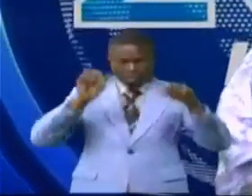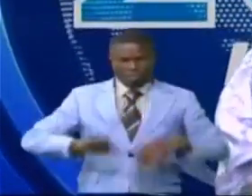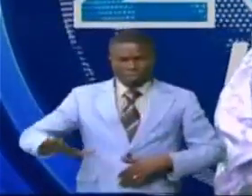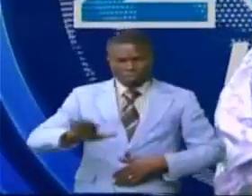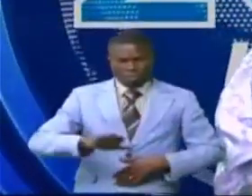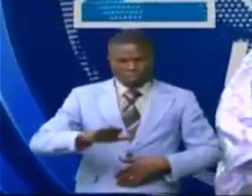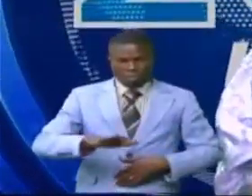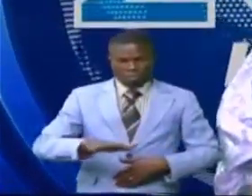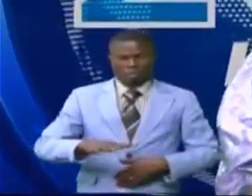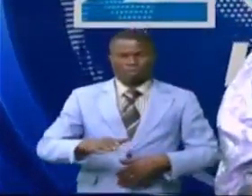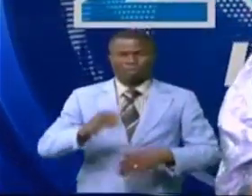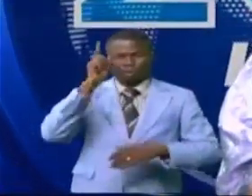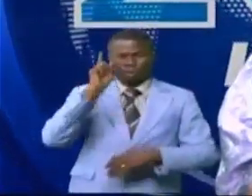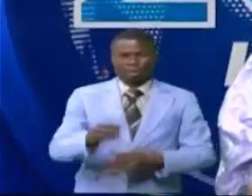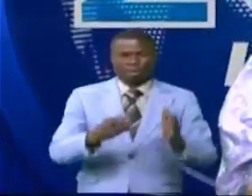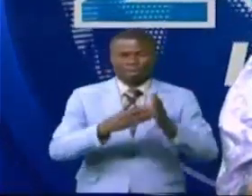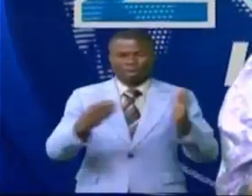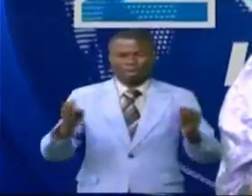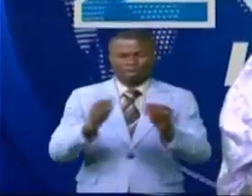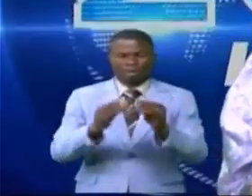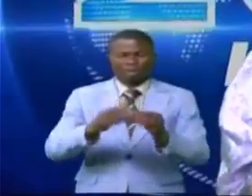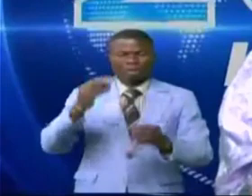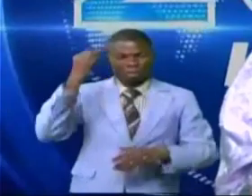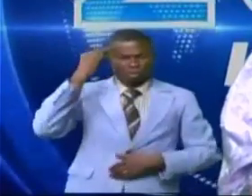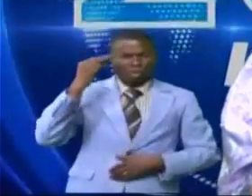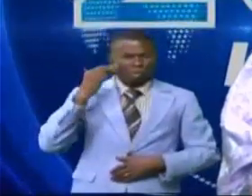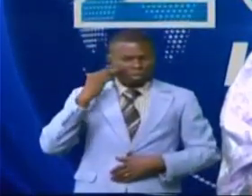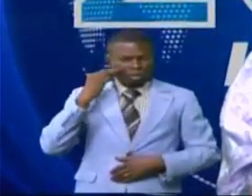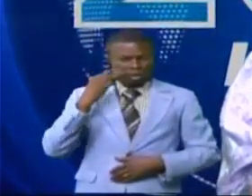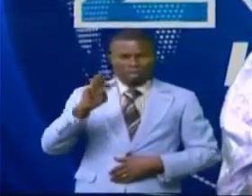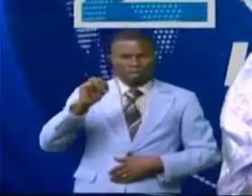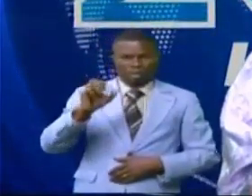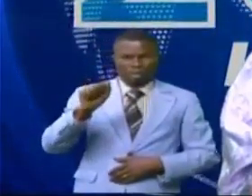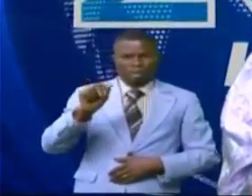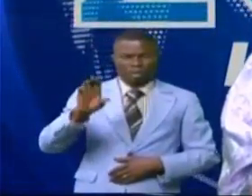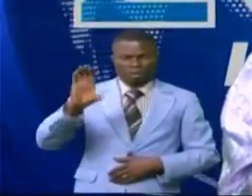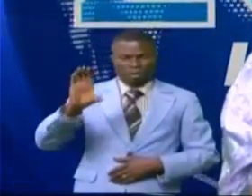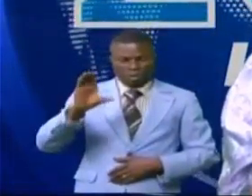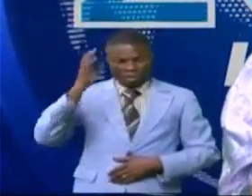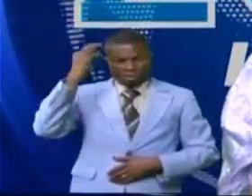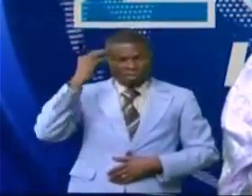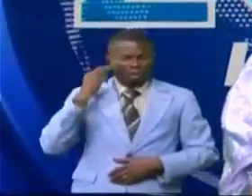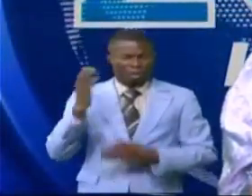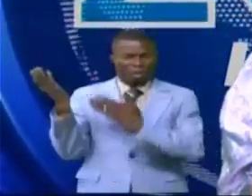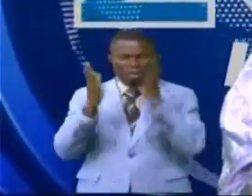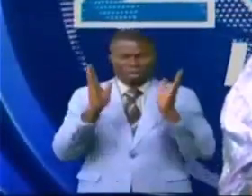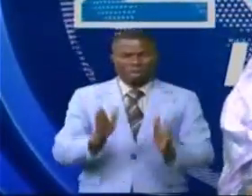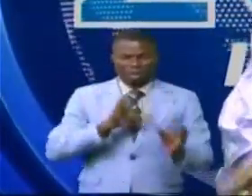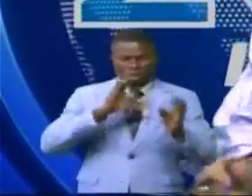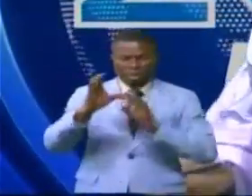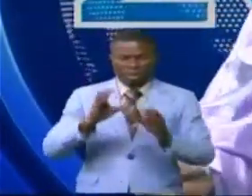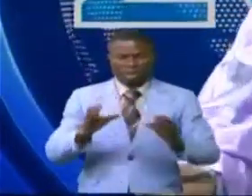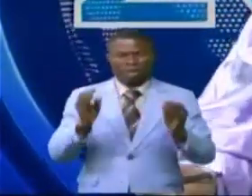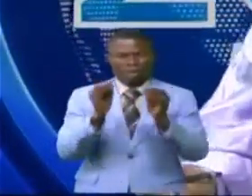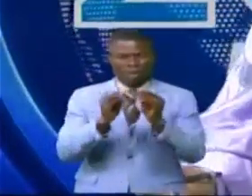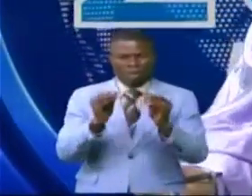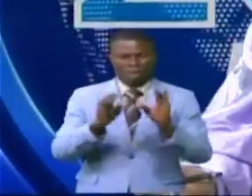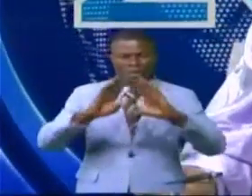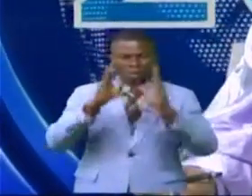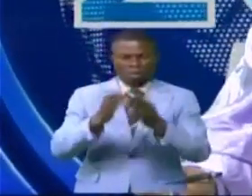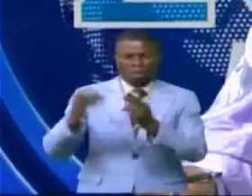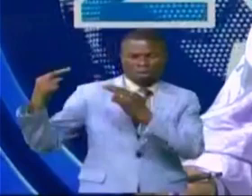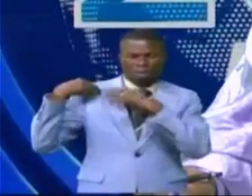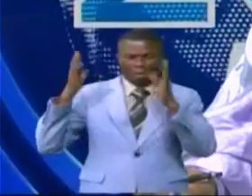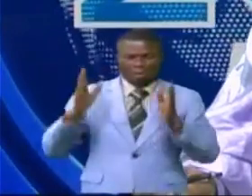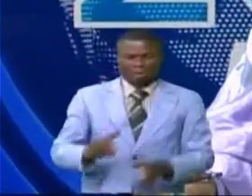lors de la 109e réunion du Conseil des ministres. Marc Ekila, ministre des Transports et Voies de Communication, a réuni tous les